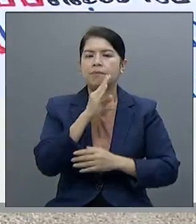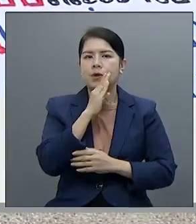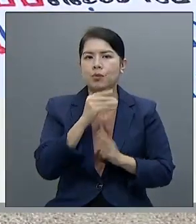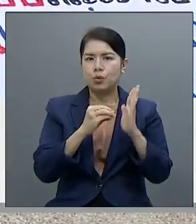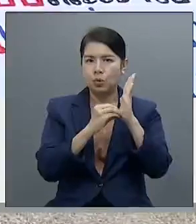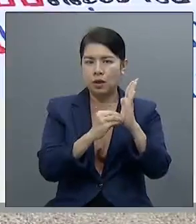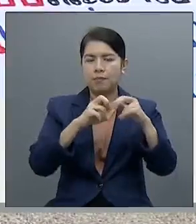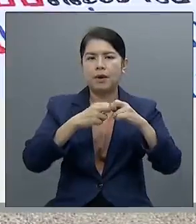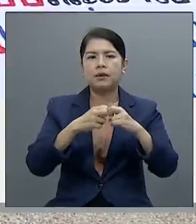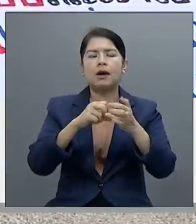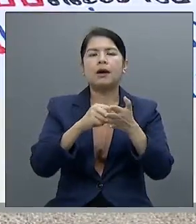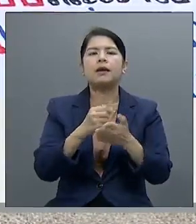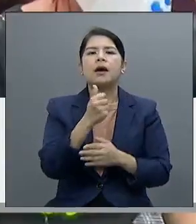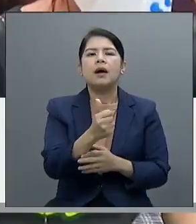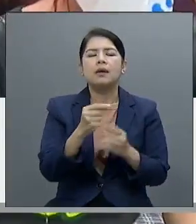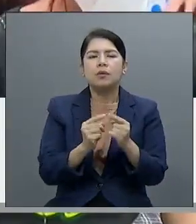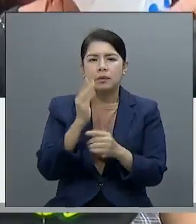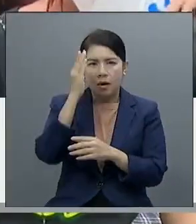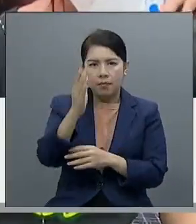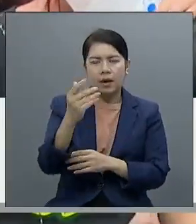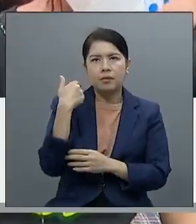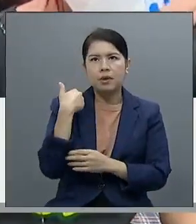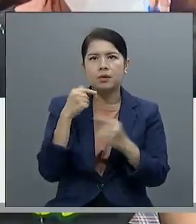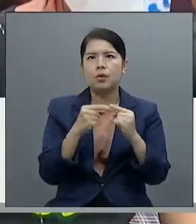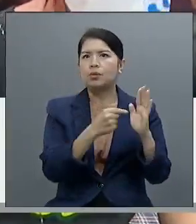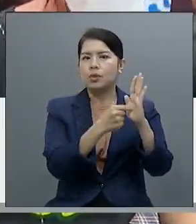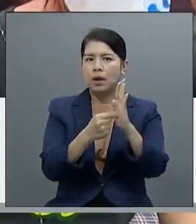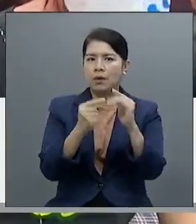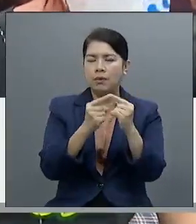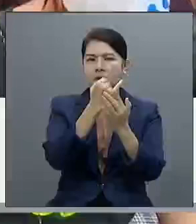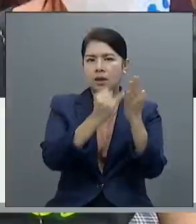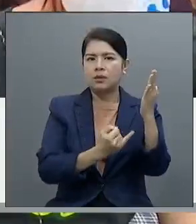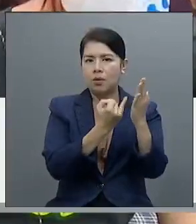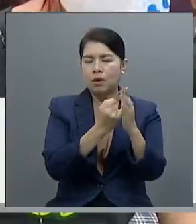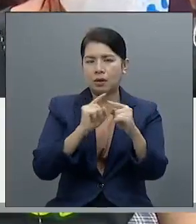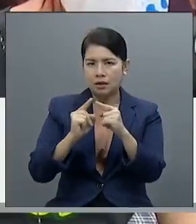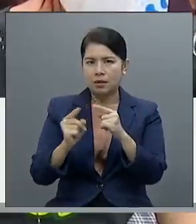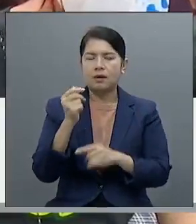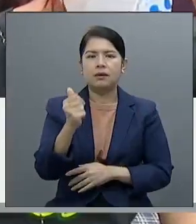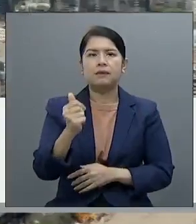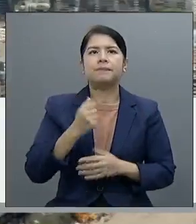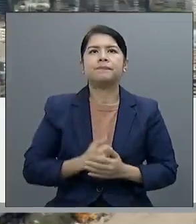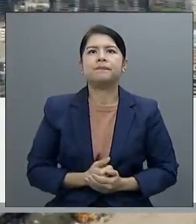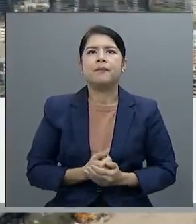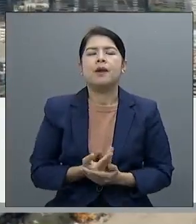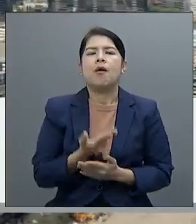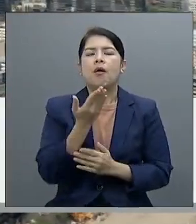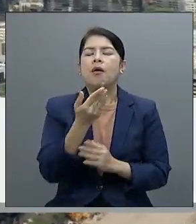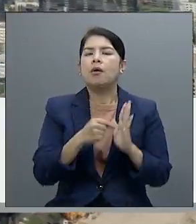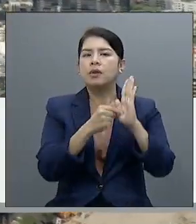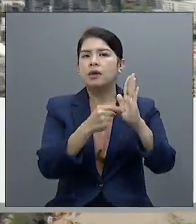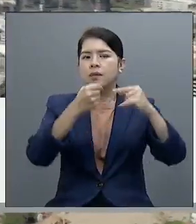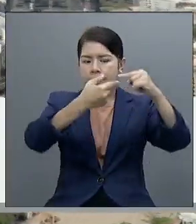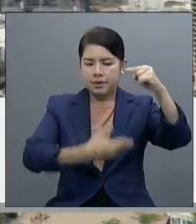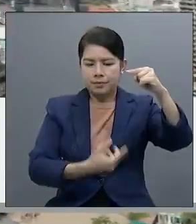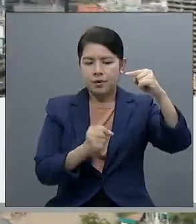การแก้ไขปัญหาที่อยู่อาศัยให้กับเขตเมืองในภูมิภาคต่างๆรวมถึงพื้นที่ชนบทต่อไปค่ะสำหรับข้อเรียกร้องสำคัญทั้งหมด15